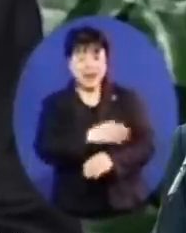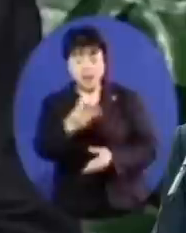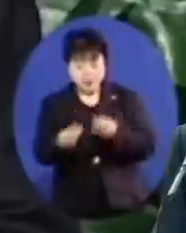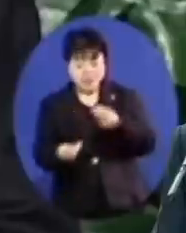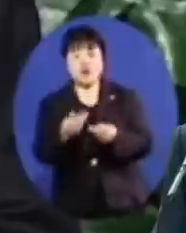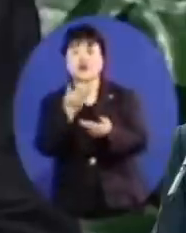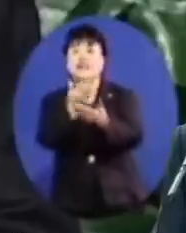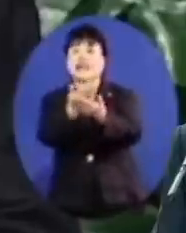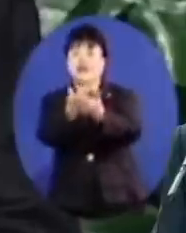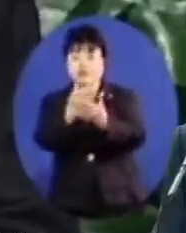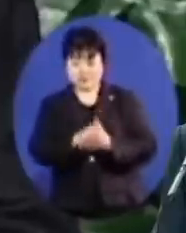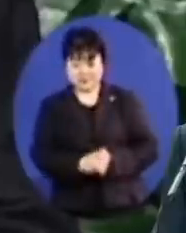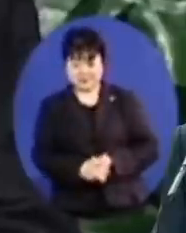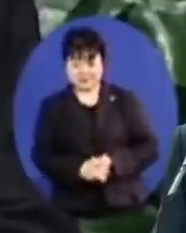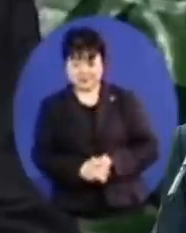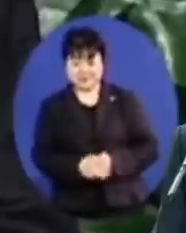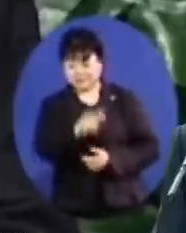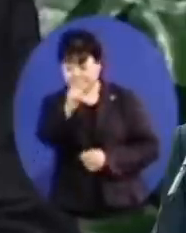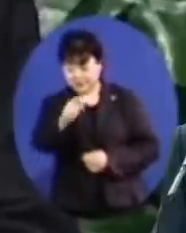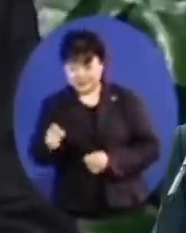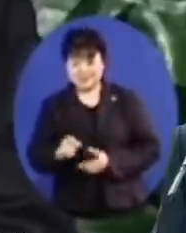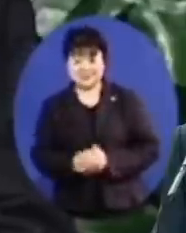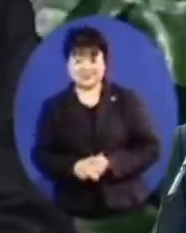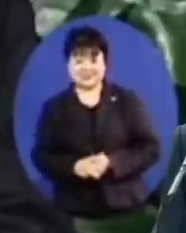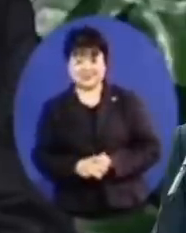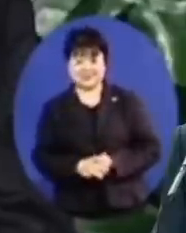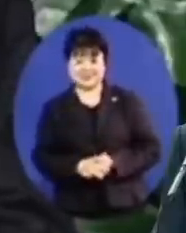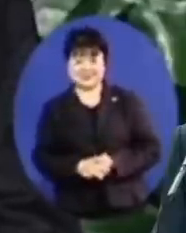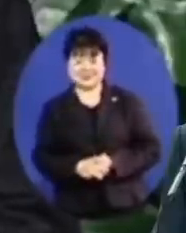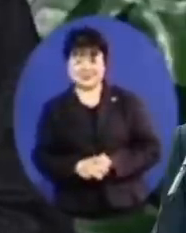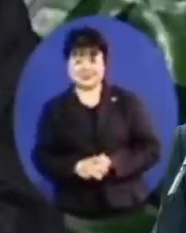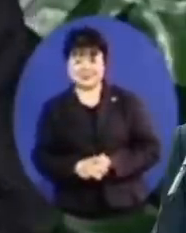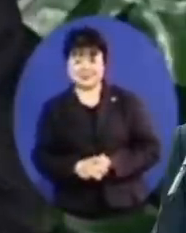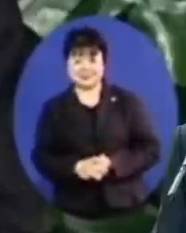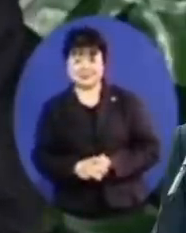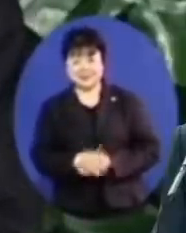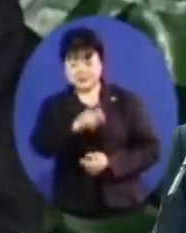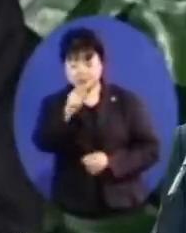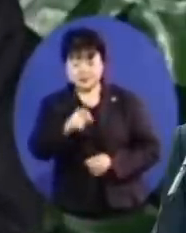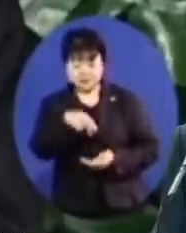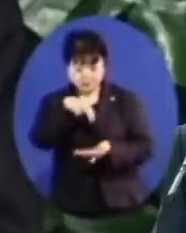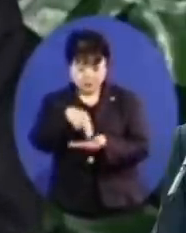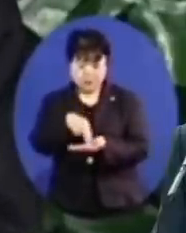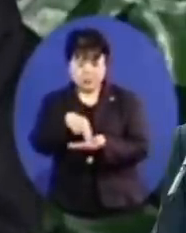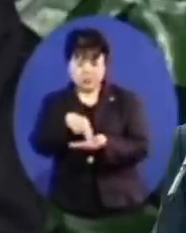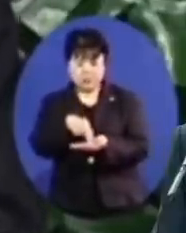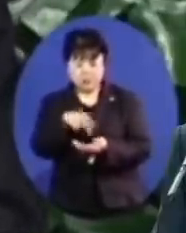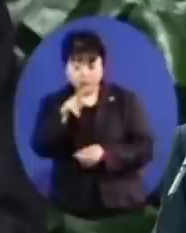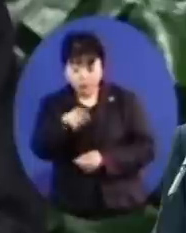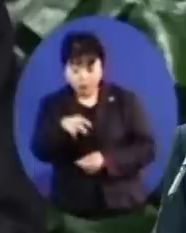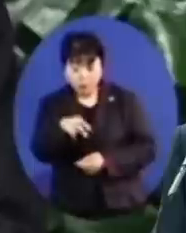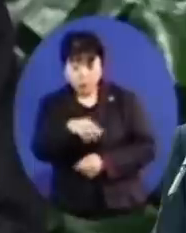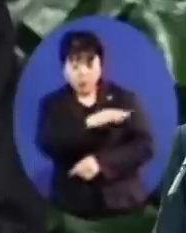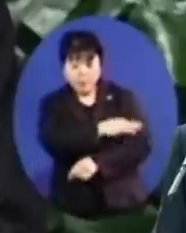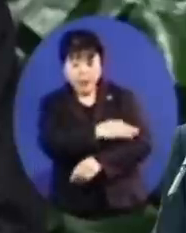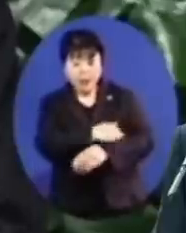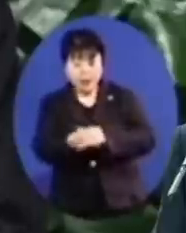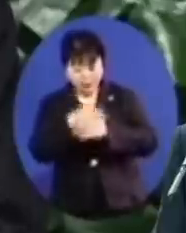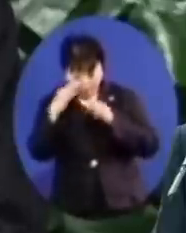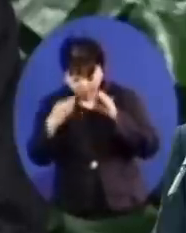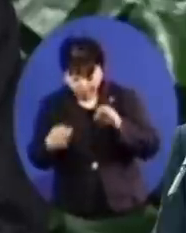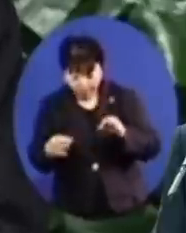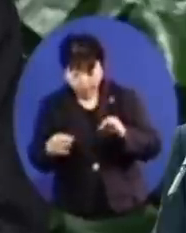빌려주십시오. 그 글자를 적어놨습니다. 그 동상에 서있는 사람마다 그 동상을 보고 자기 팔을 봤습니다.